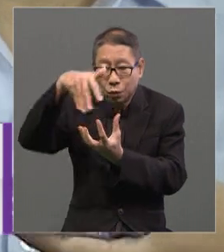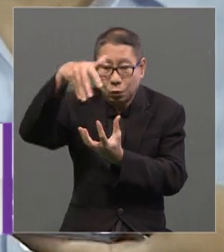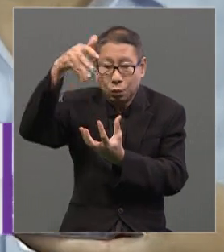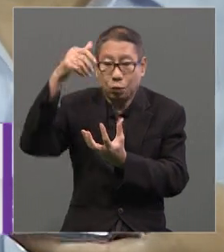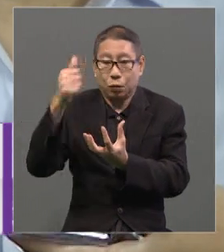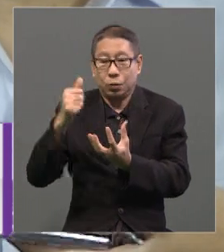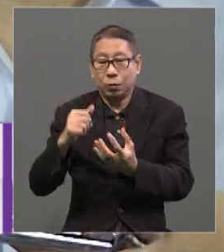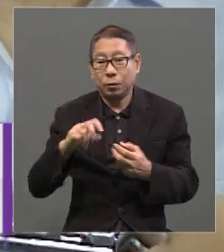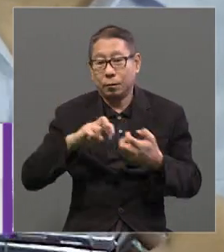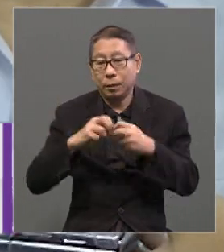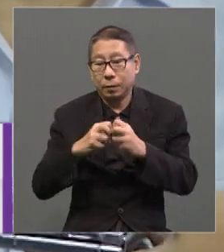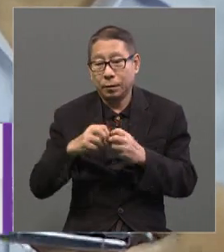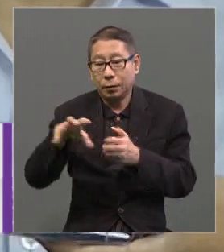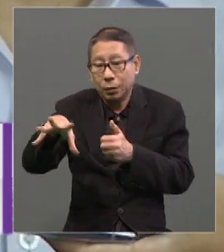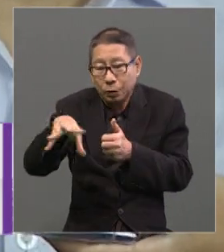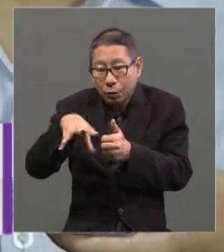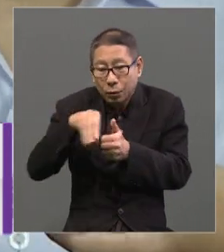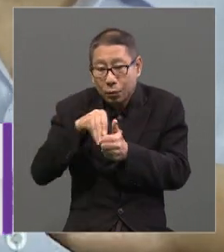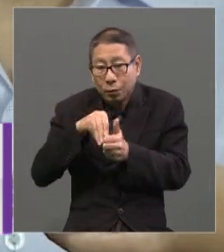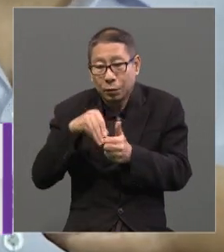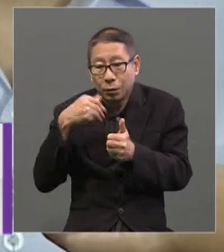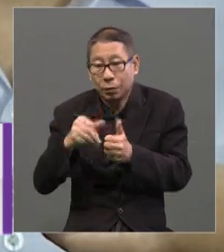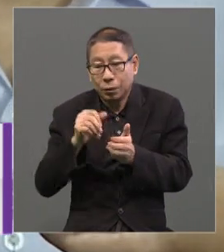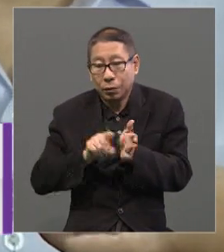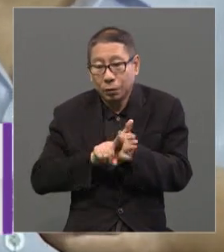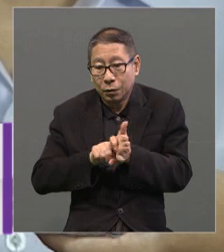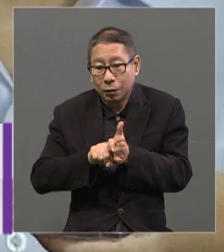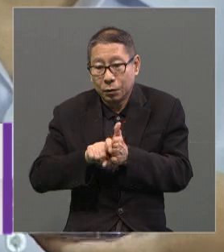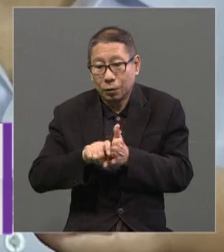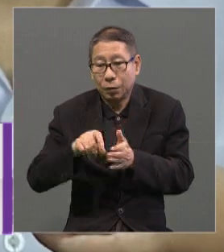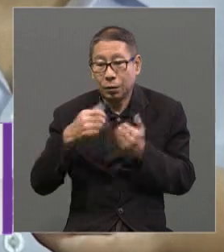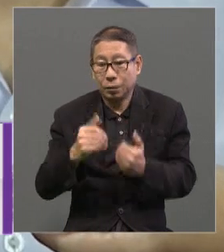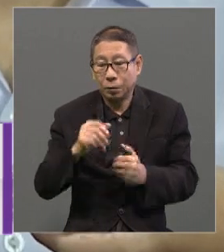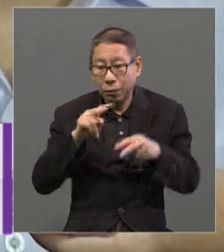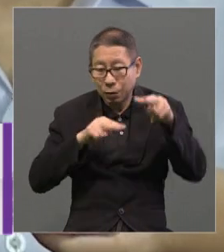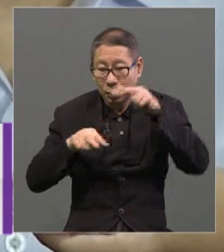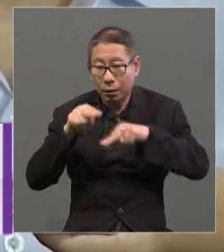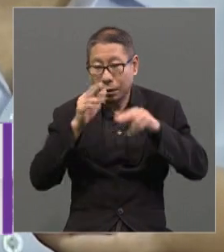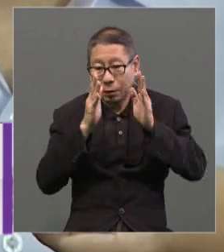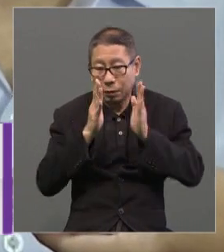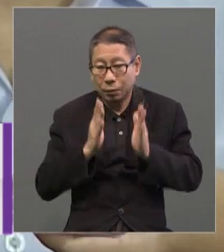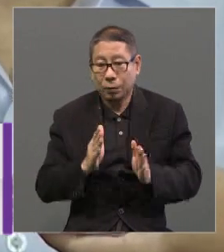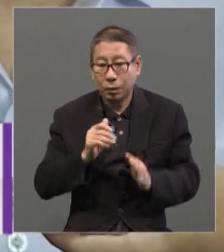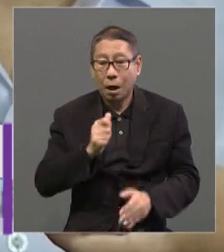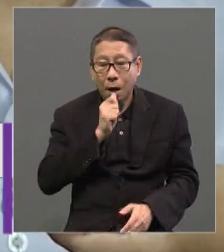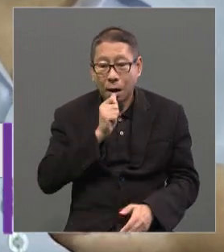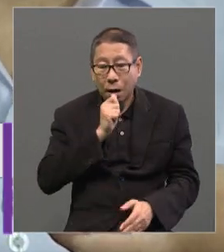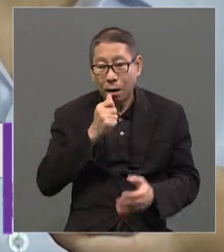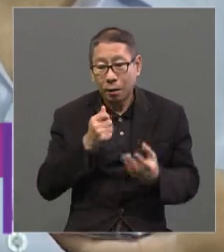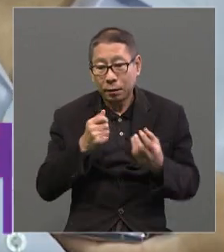ป็นเรื่องของการติดเชื้อของปนเปื้อนนะครับไม่ได้ก็ถ้าเราดูแลความสะอาดทั้งส่วนบุคคลส่วนประกอบของอาหารนะครับแ